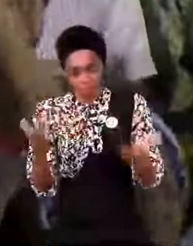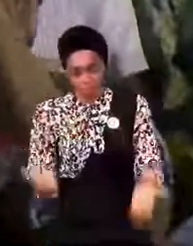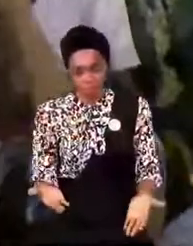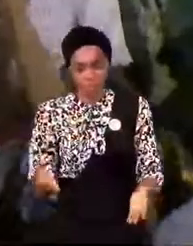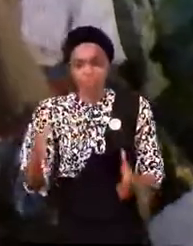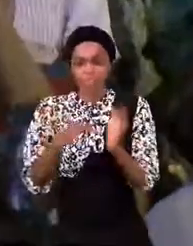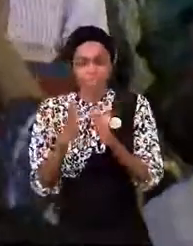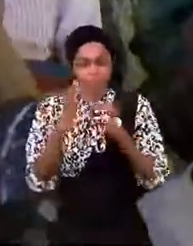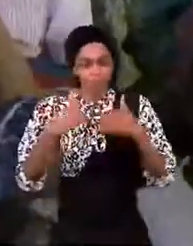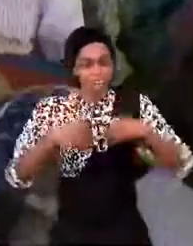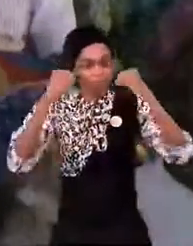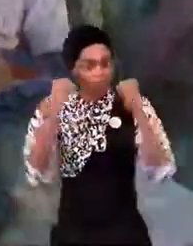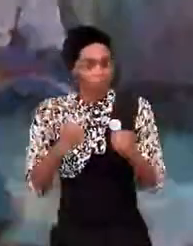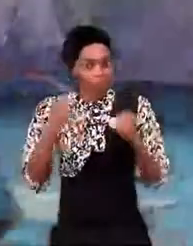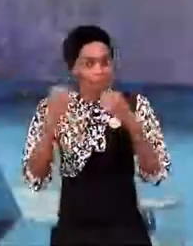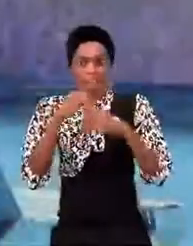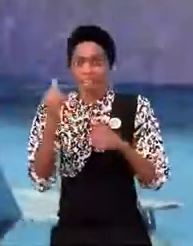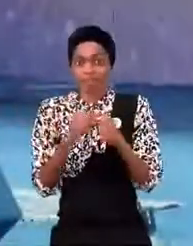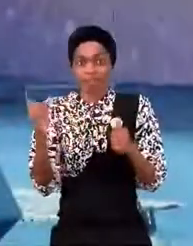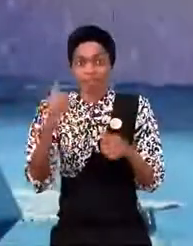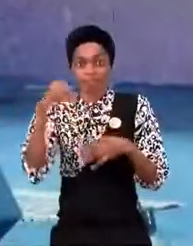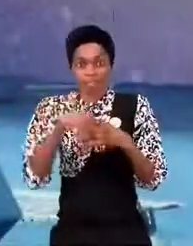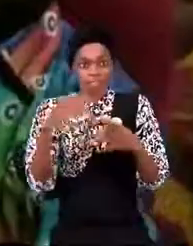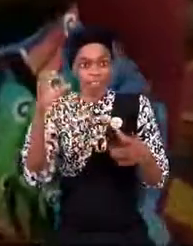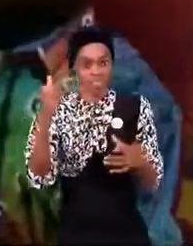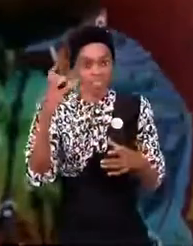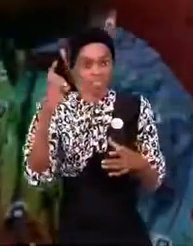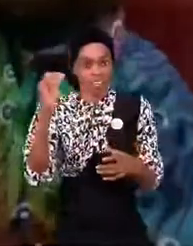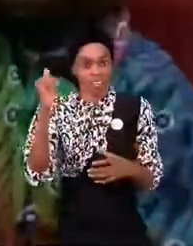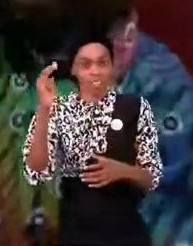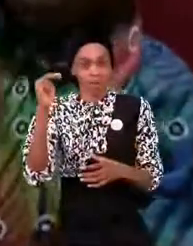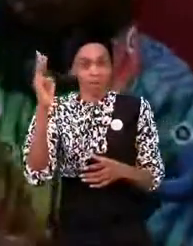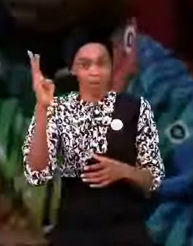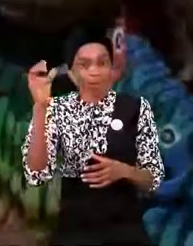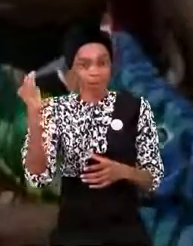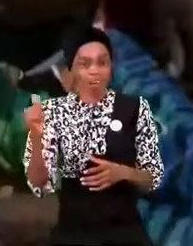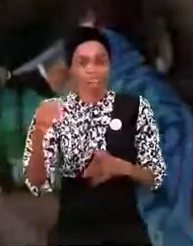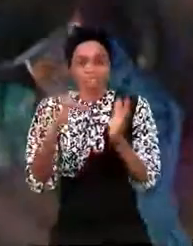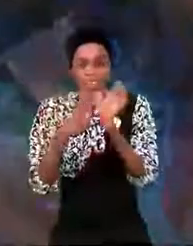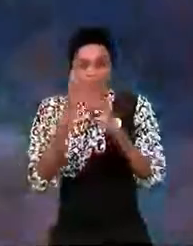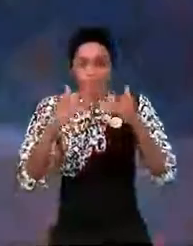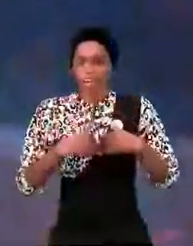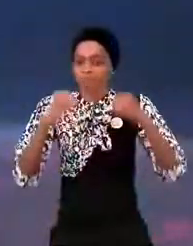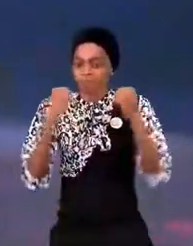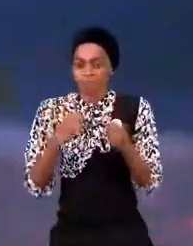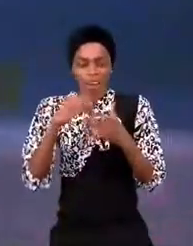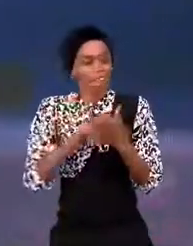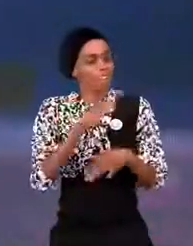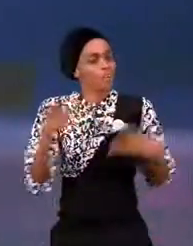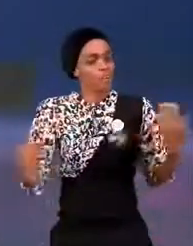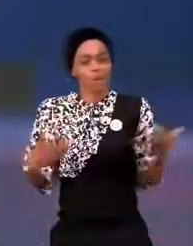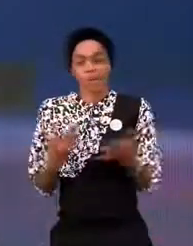a la puissance partout au nord-ouest du Nigeria. Il a la puissance partout